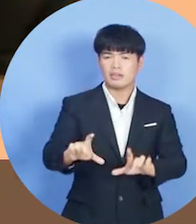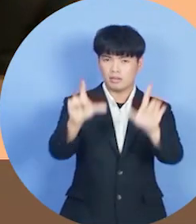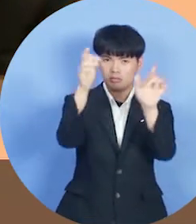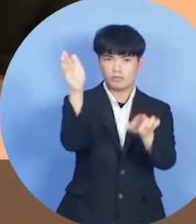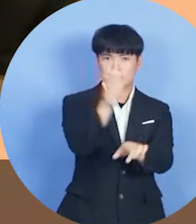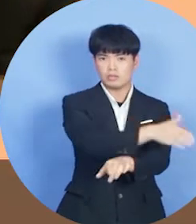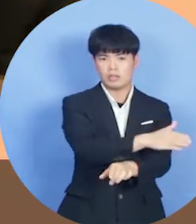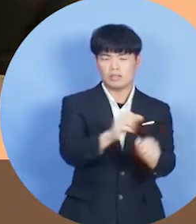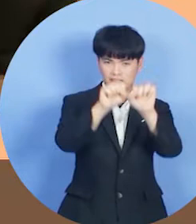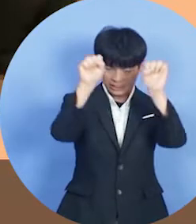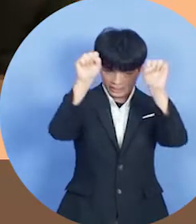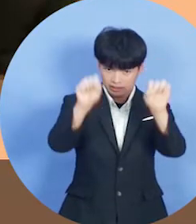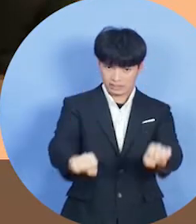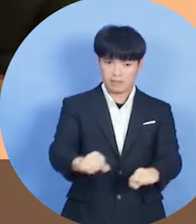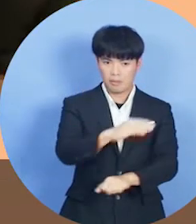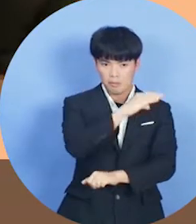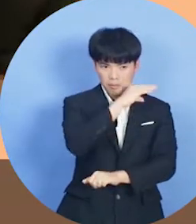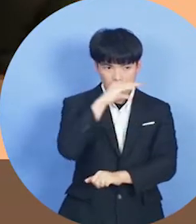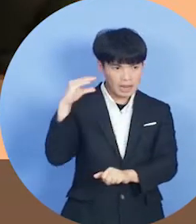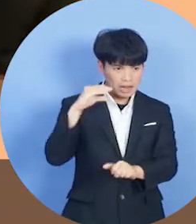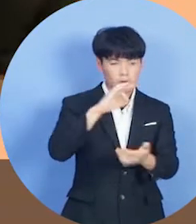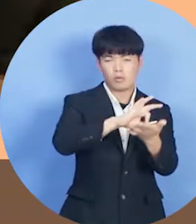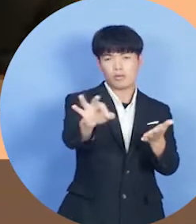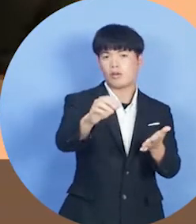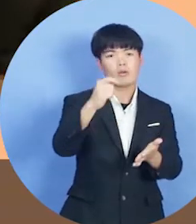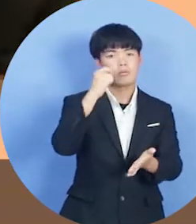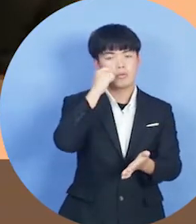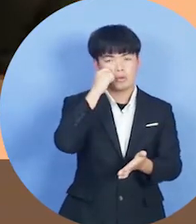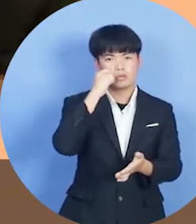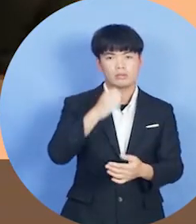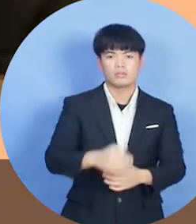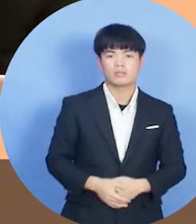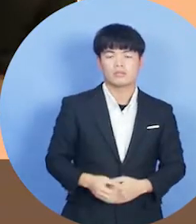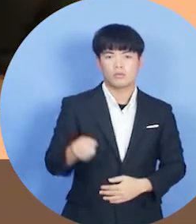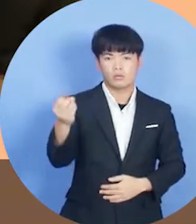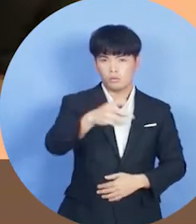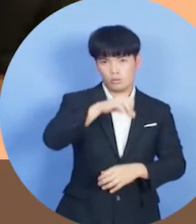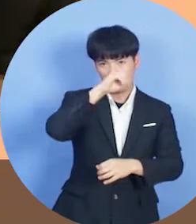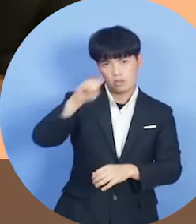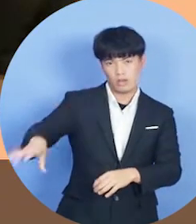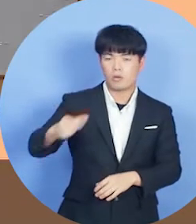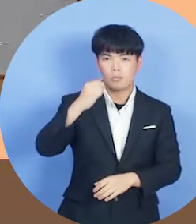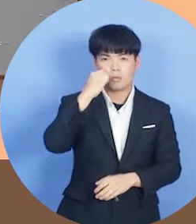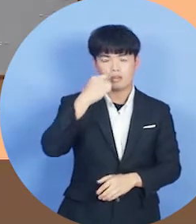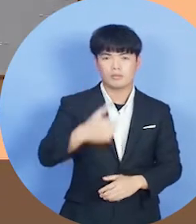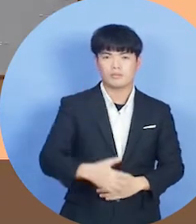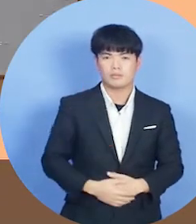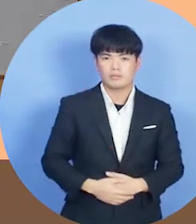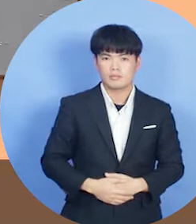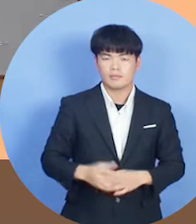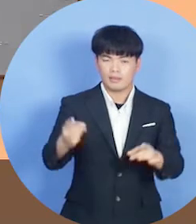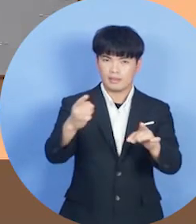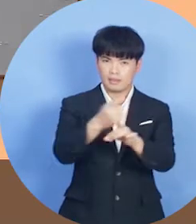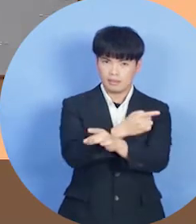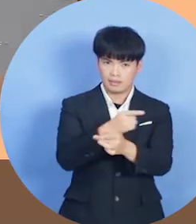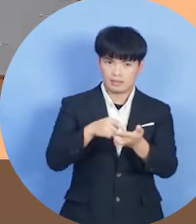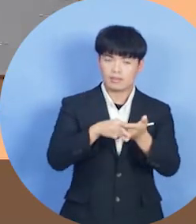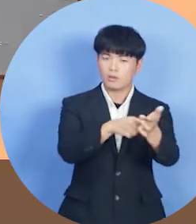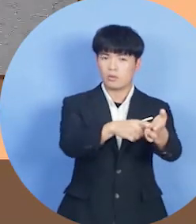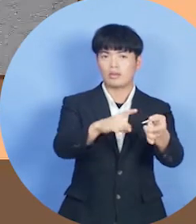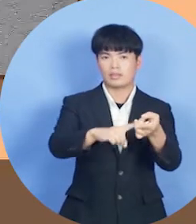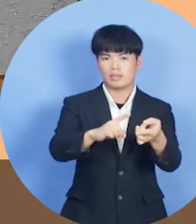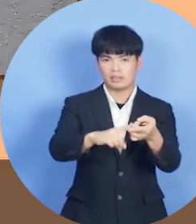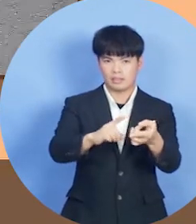인계인수 시스템인 올바로 시스템 사용이 제한되며 폐기물 처리 업무를 진행할 수 없는데요. 변경 신고는 필요한 서류를